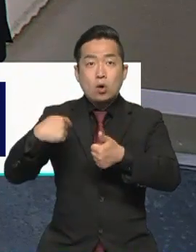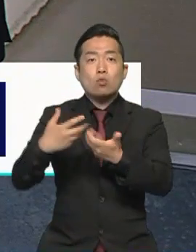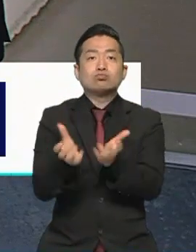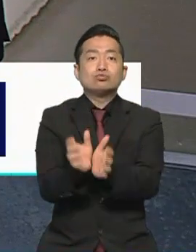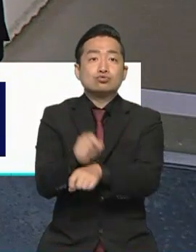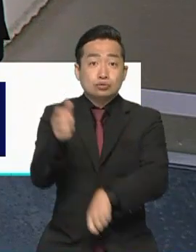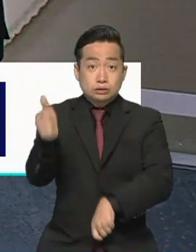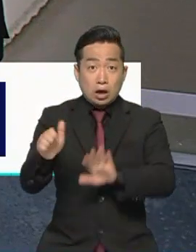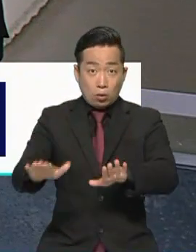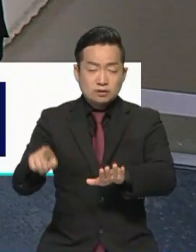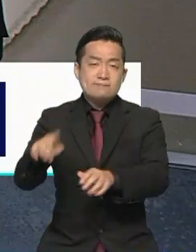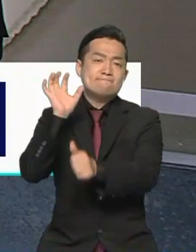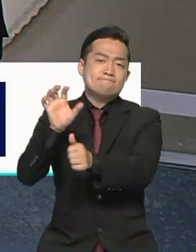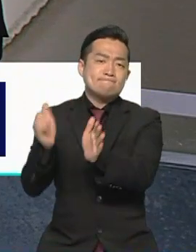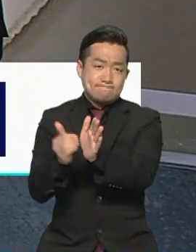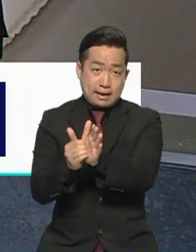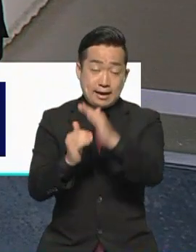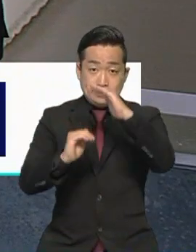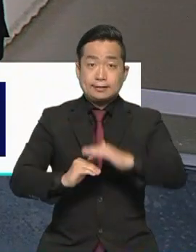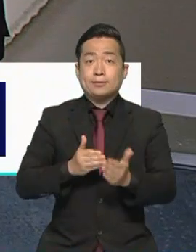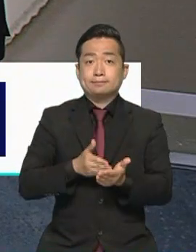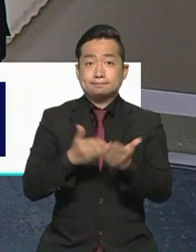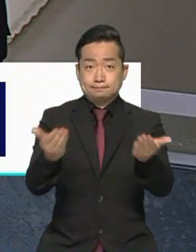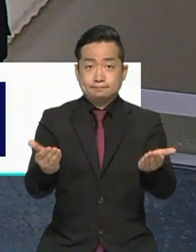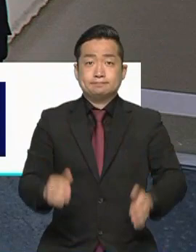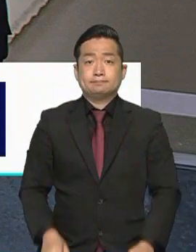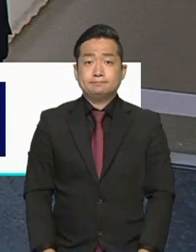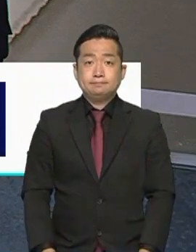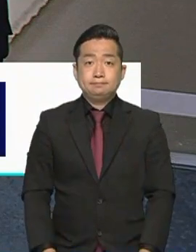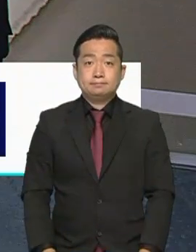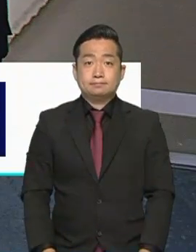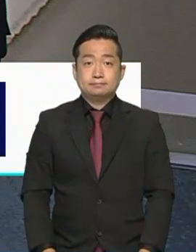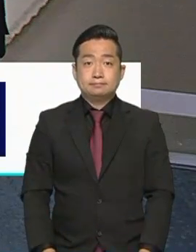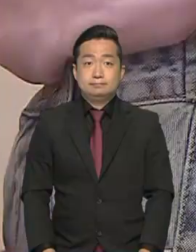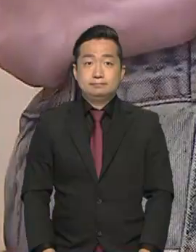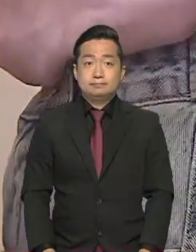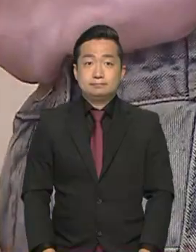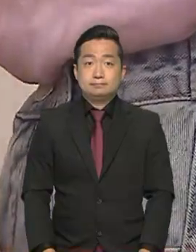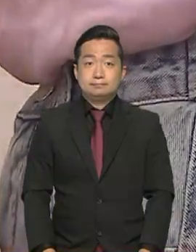국장도 오늘자로 경질됐습니다. 먼저 김경희 기자입니다.